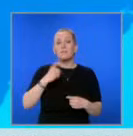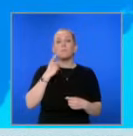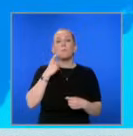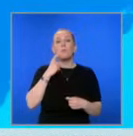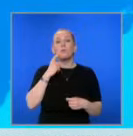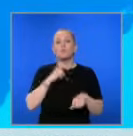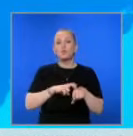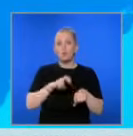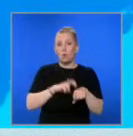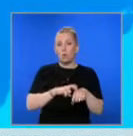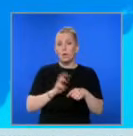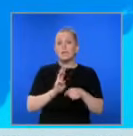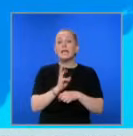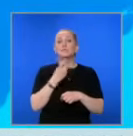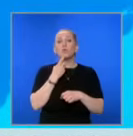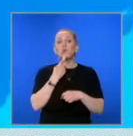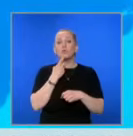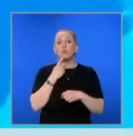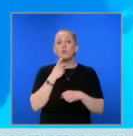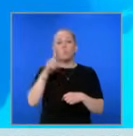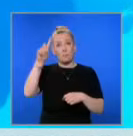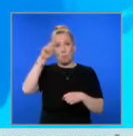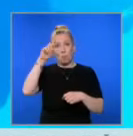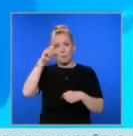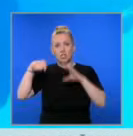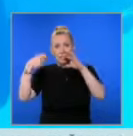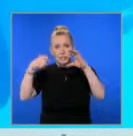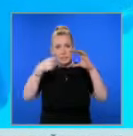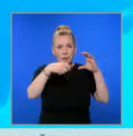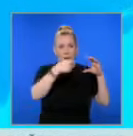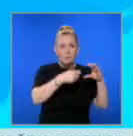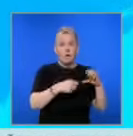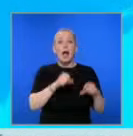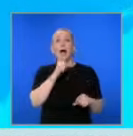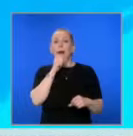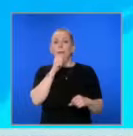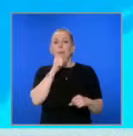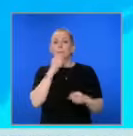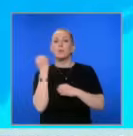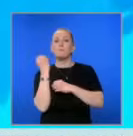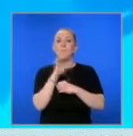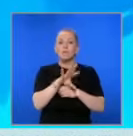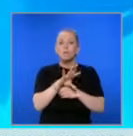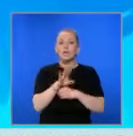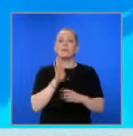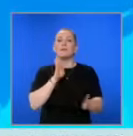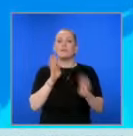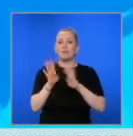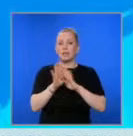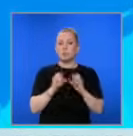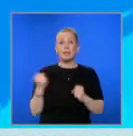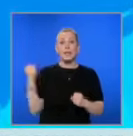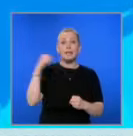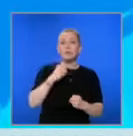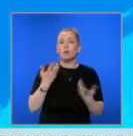13-годишното момиче е заснело побоя, а баба й го е пуснала в социалните мрежи и така потресе стотици хора. Насилникът е